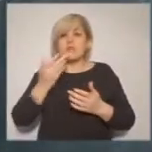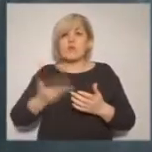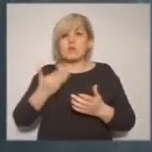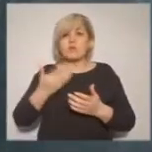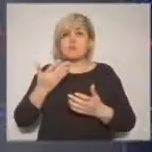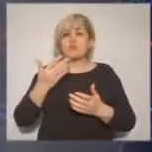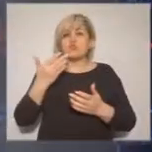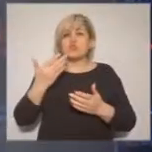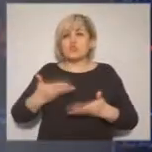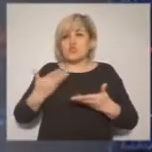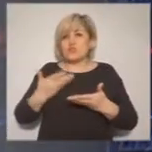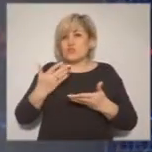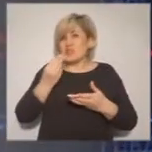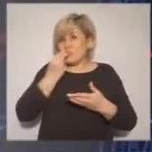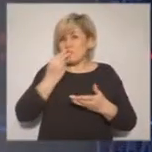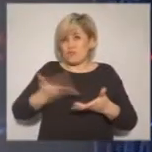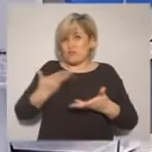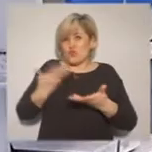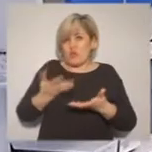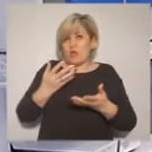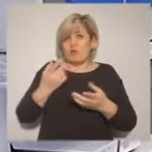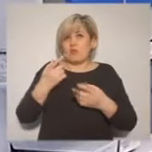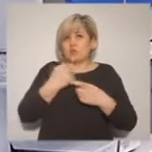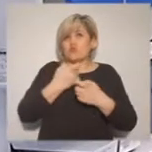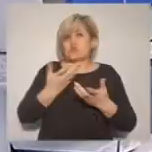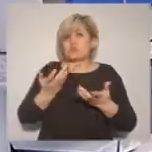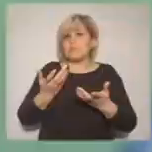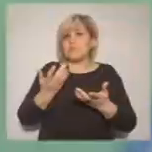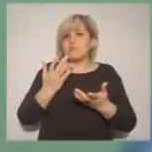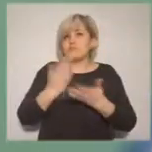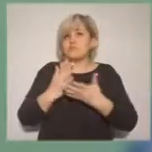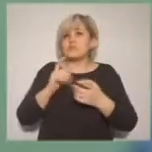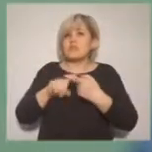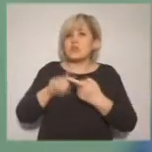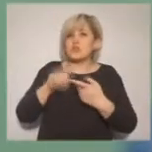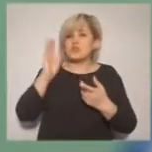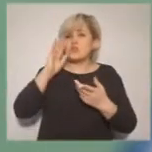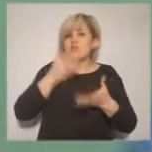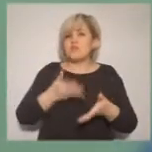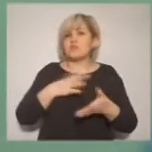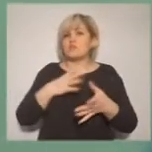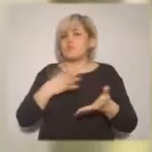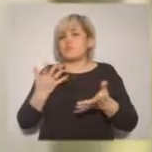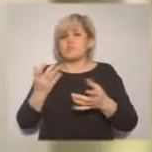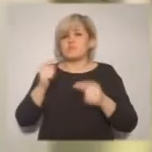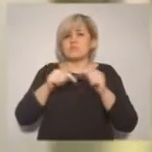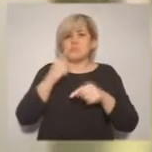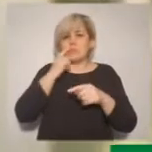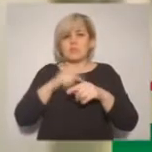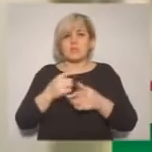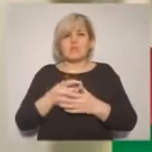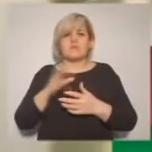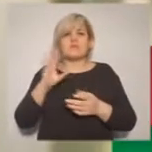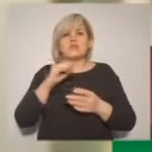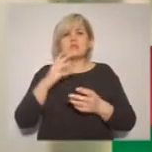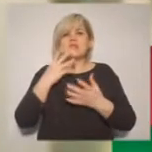личинками эпистархов, человек может не заболеть, исключен. А вот заражение через воду – не более чем миф. Всем своим пациентам